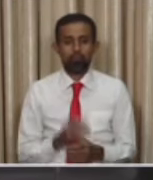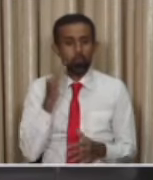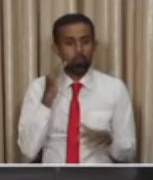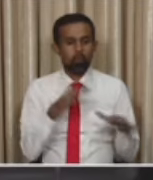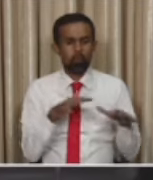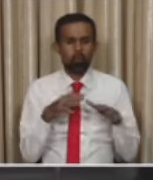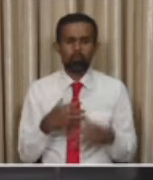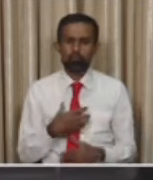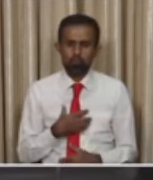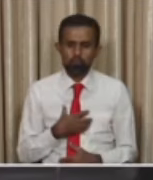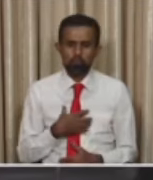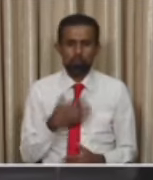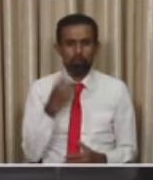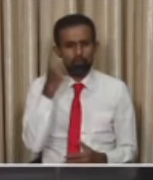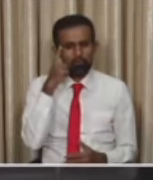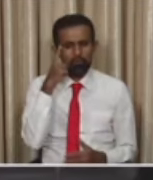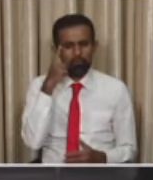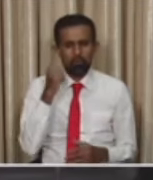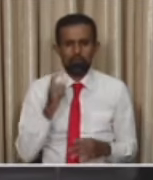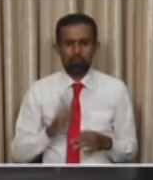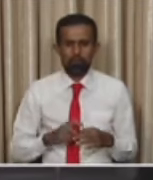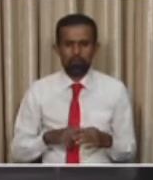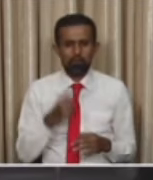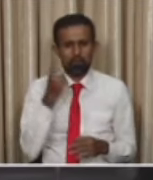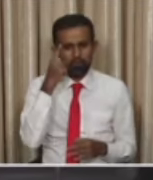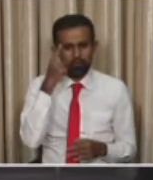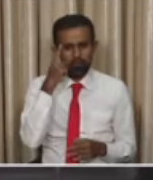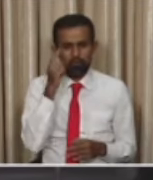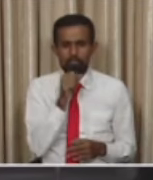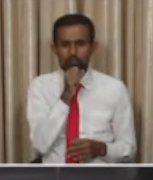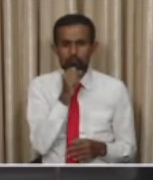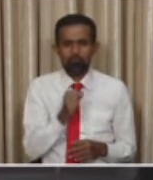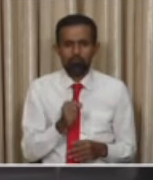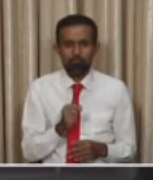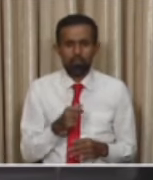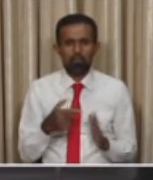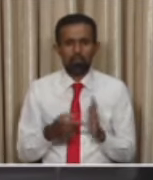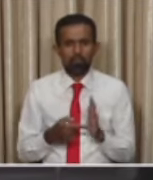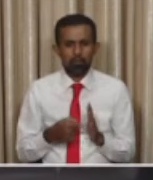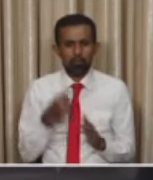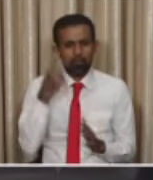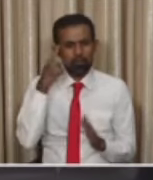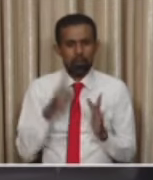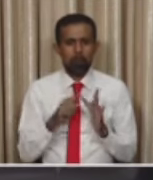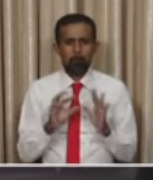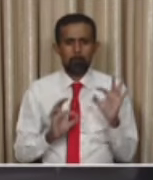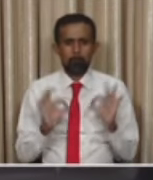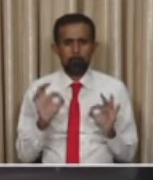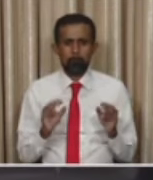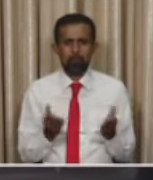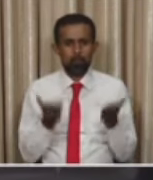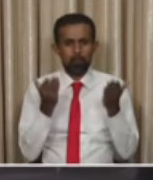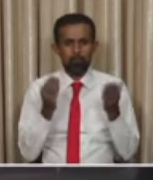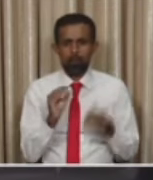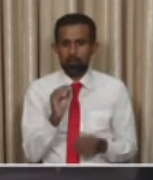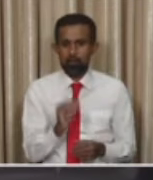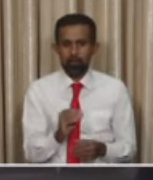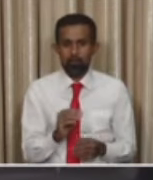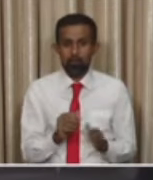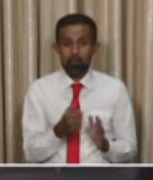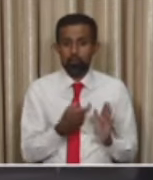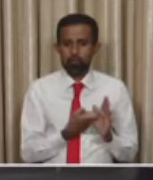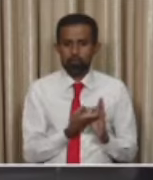දුක ගැන හිතලා, ජනතාව කියන පීඩාව ගැන හිතලා, මේ වැඩිහිටිය වින්න පීඩාව ගැන හිතලා පොලිය වැඩි කිරීම කෙසේ වෙතත්